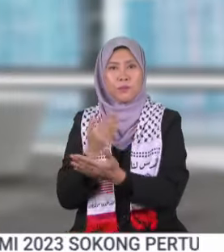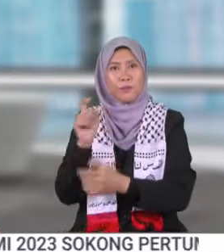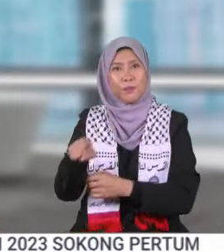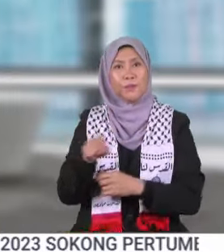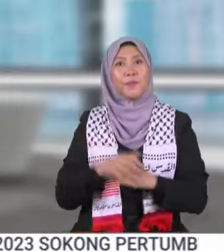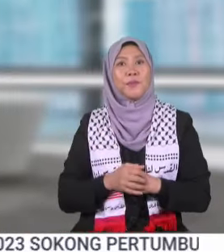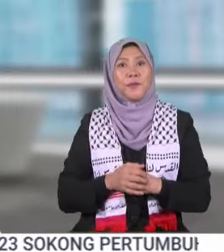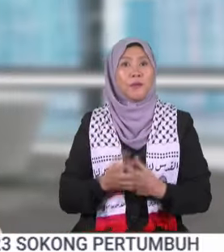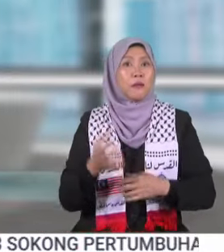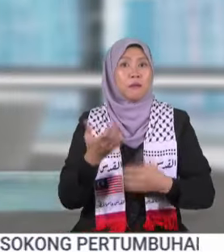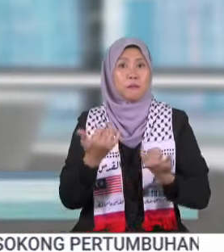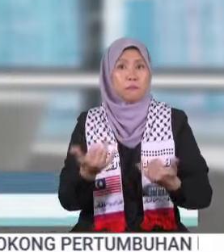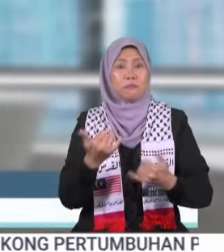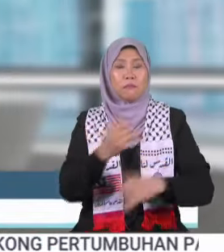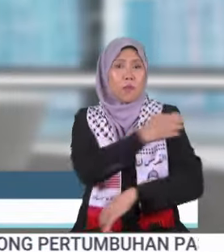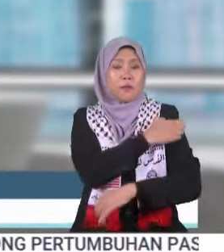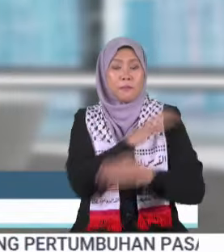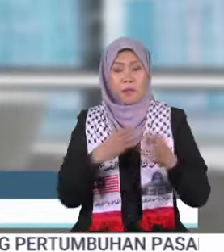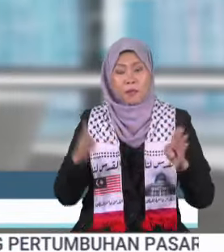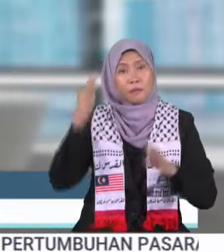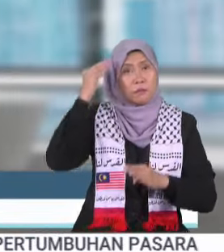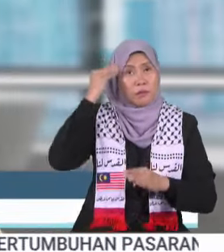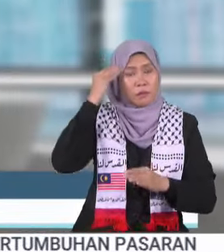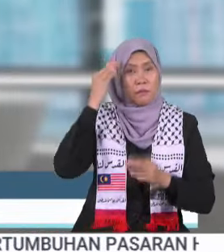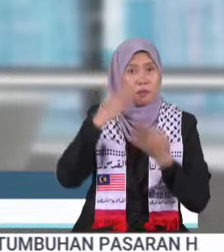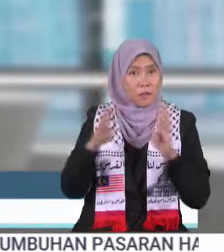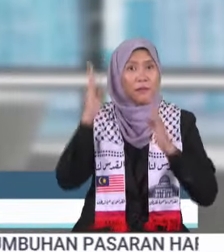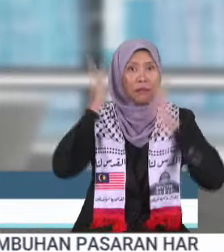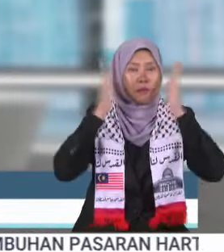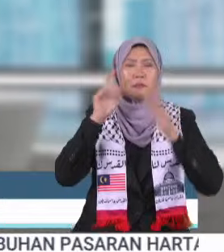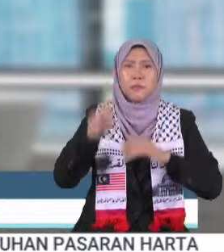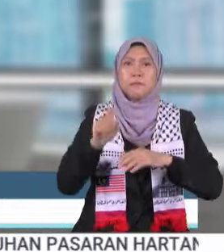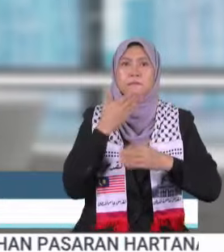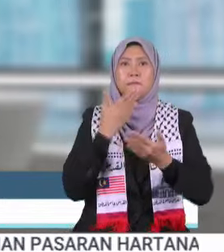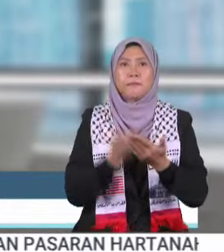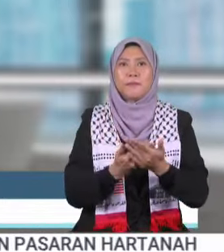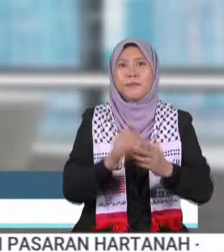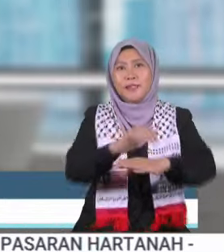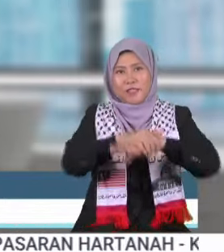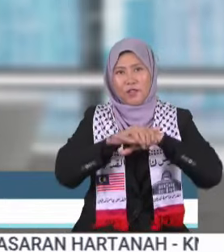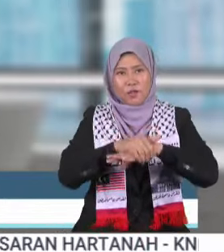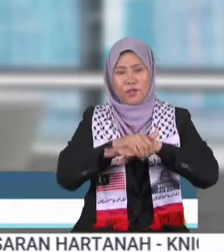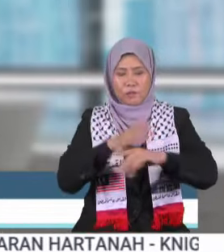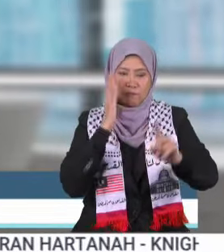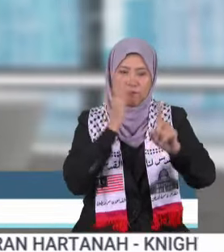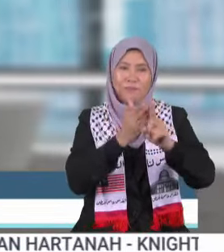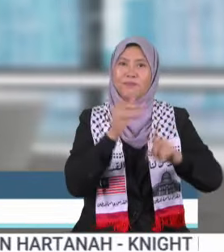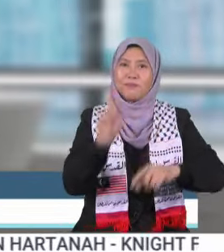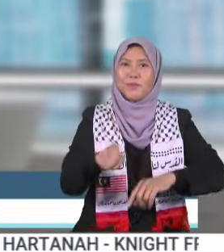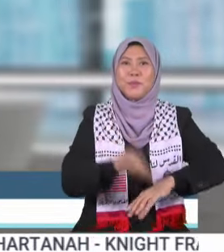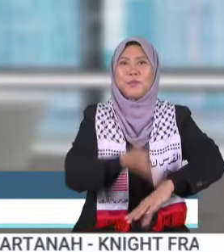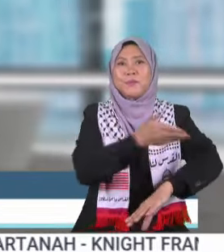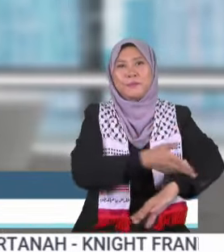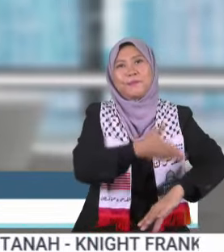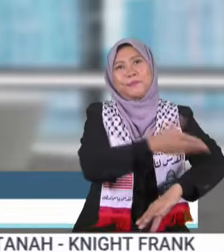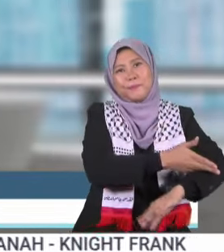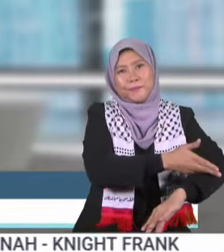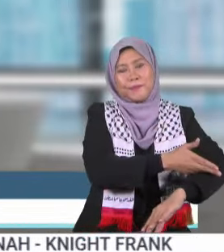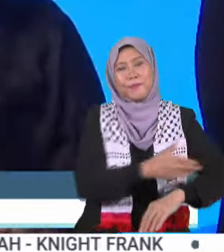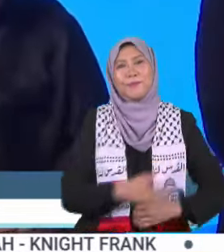itu penguasaan bahasa Melayu harus lebih baik manakala penggunaan bahasa inggeris perlu diberi keutamaan dan ditingkat